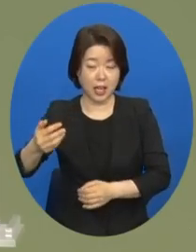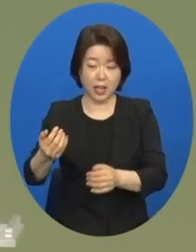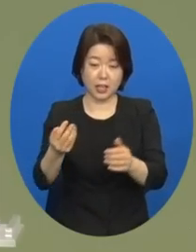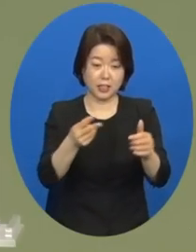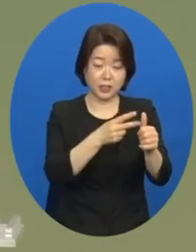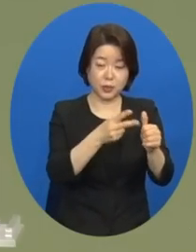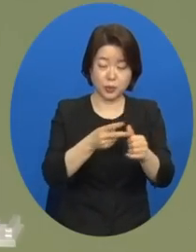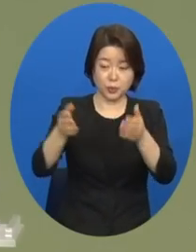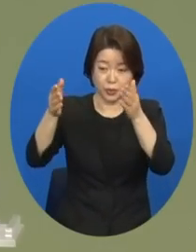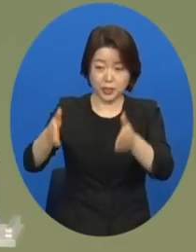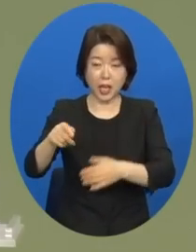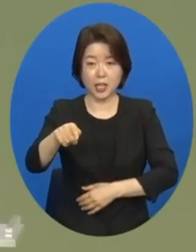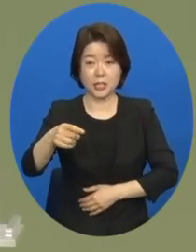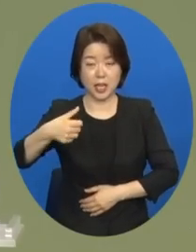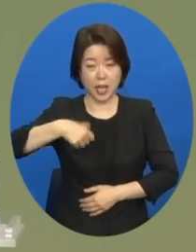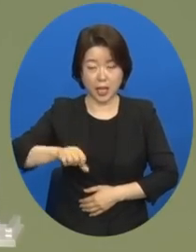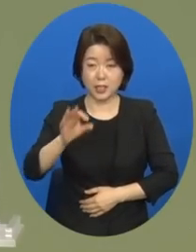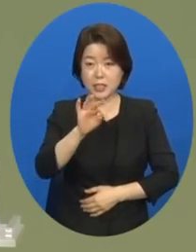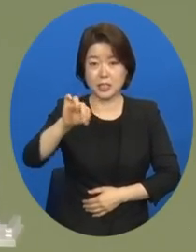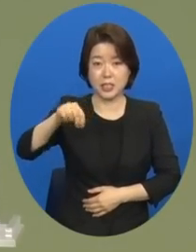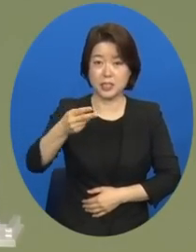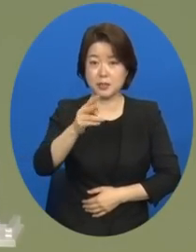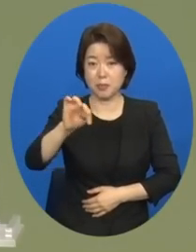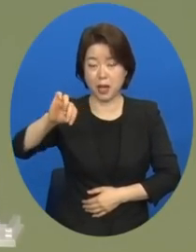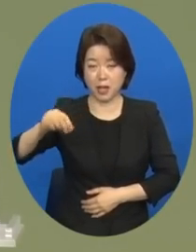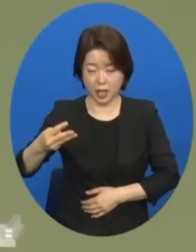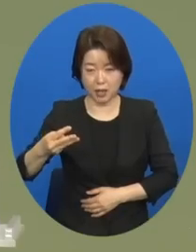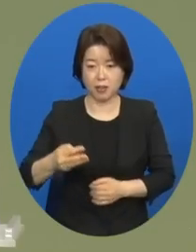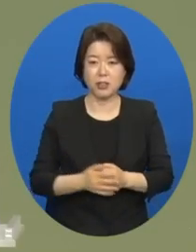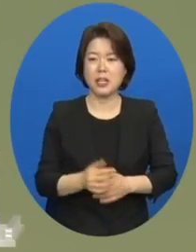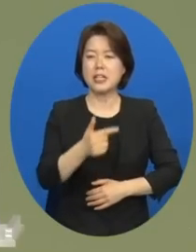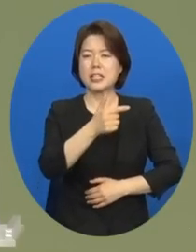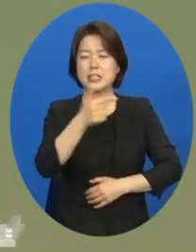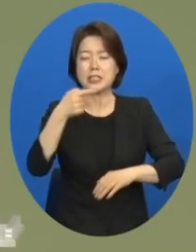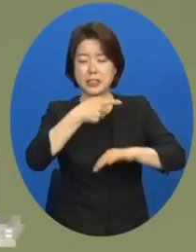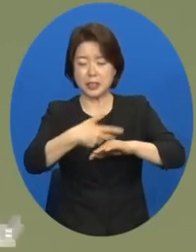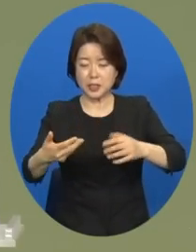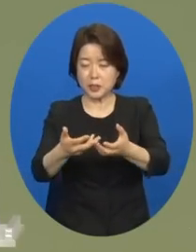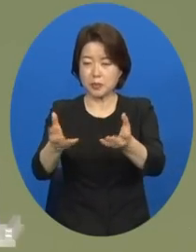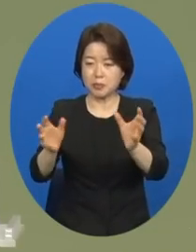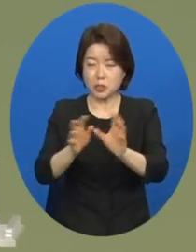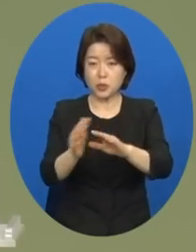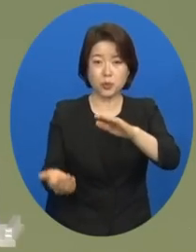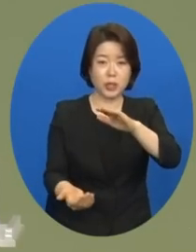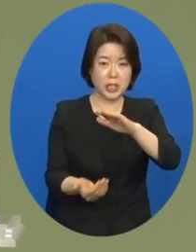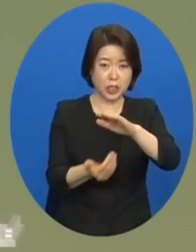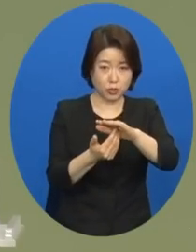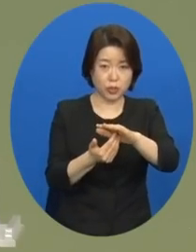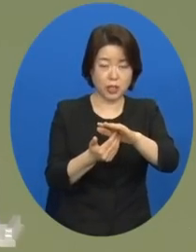구두라 자녀들 너로 큰 민족을 이루게 하리라는 하나님의 약속을 사명감으로 받고